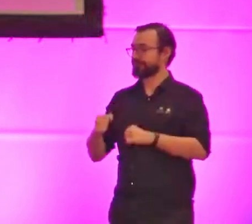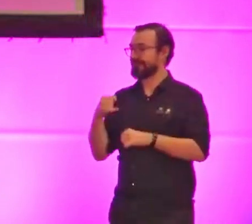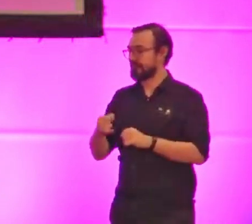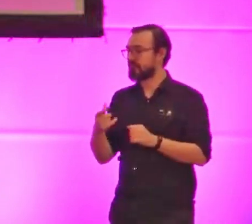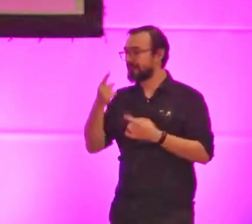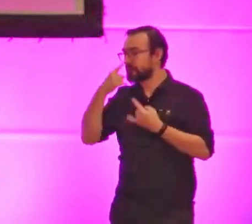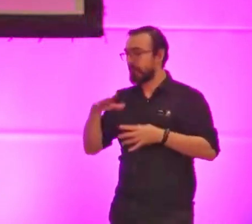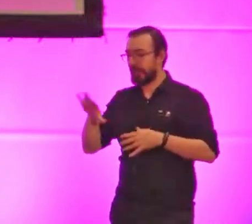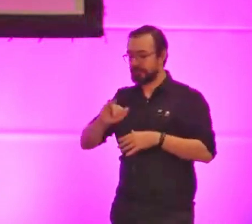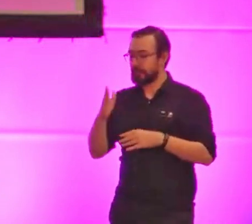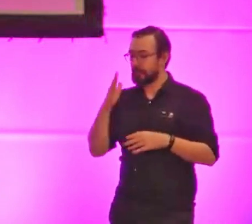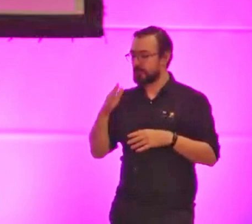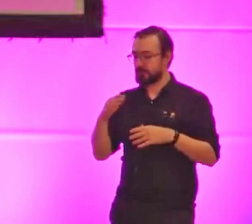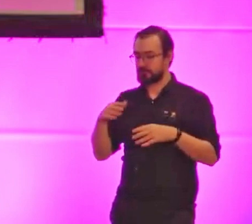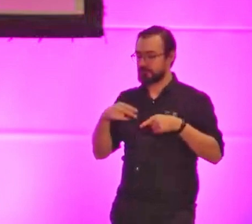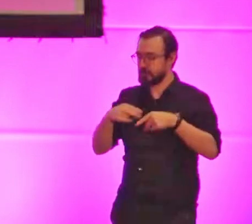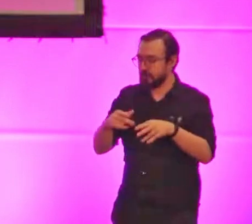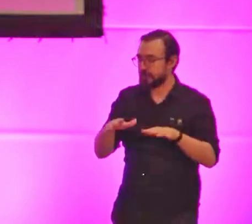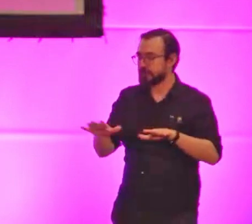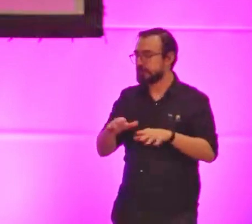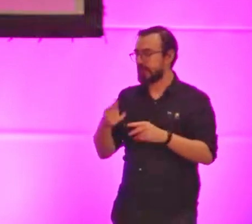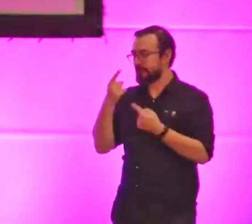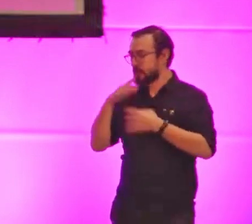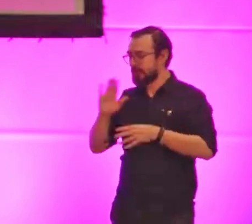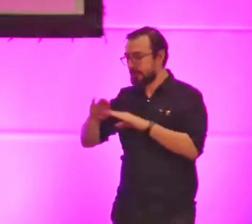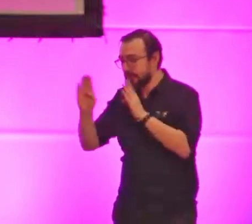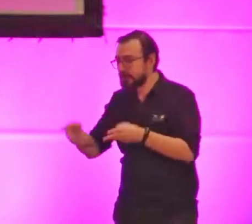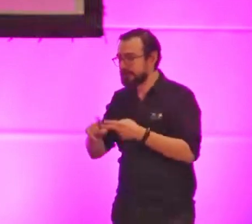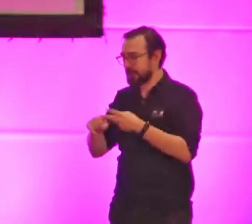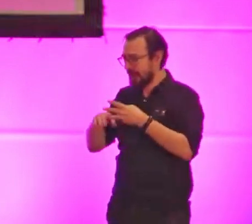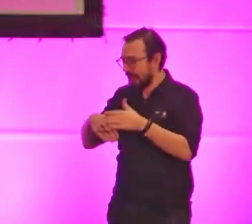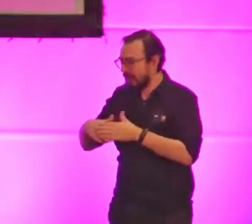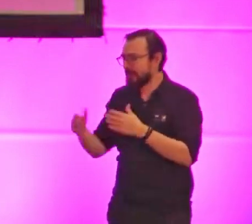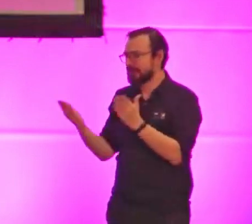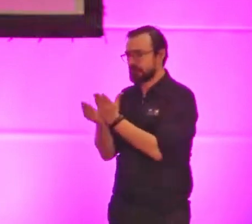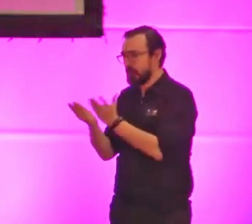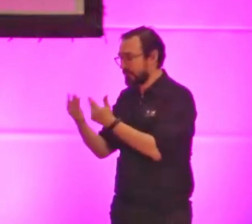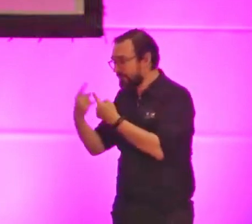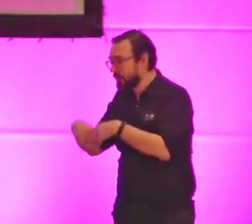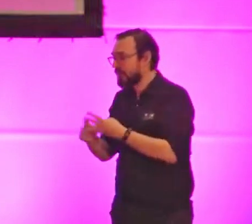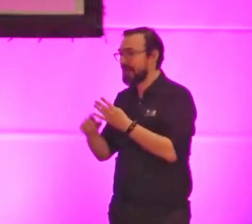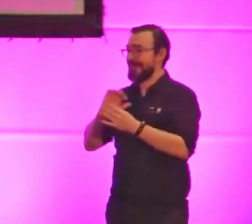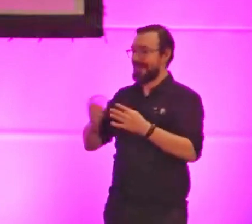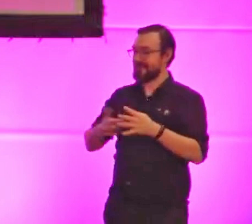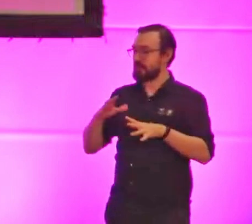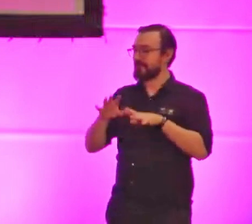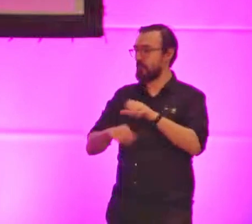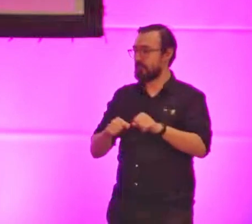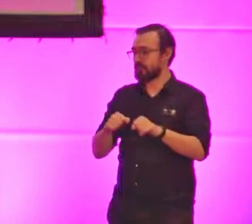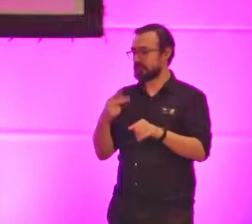De förlorade allt sin boskap. De förlorade sina hus, sina hem, skolgång. Kvinnor